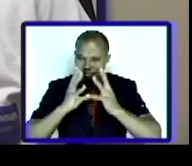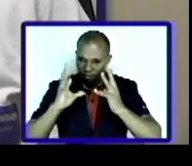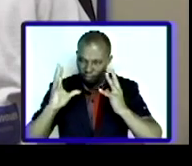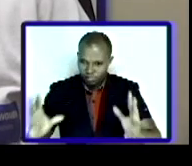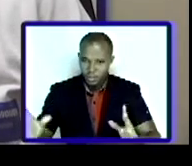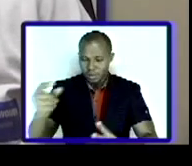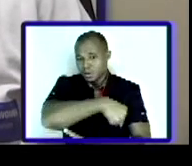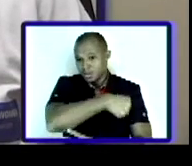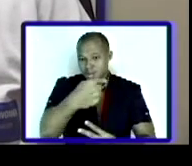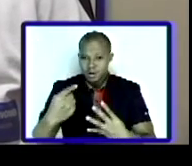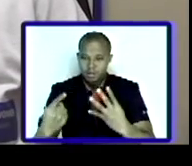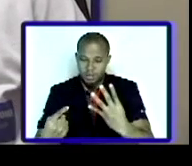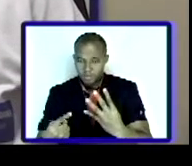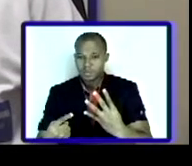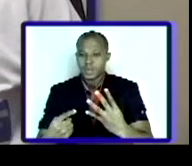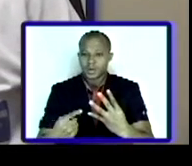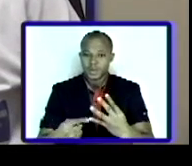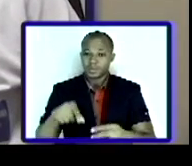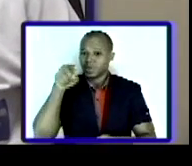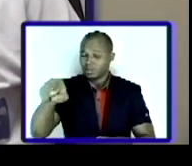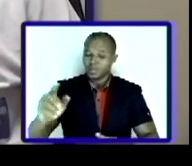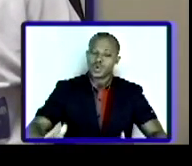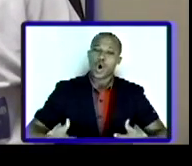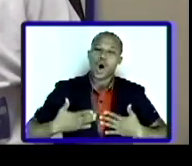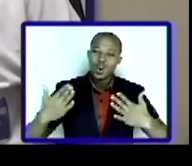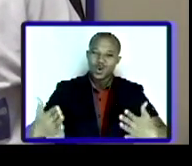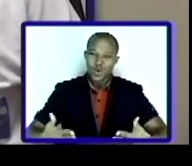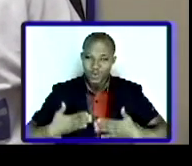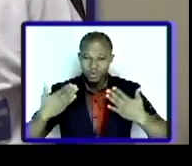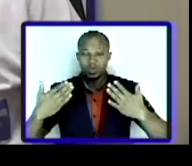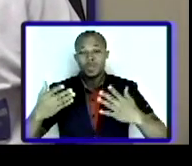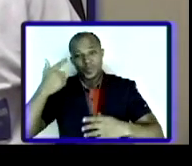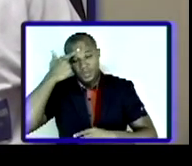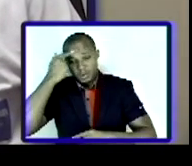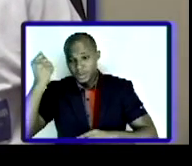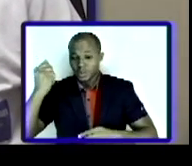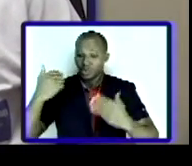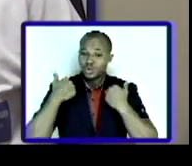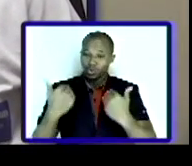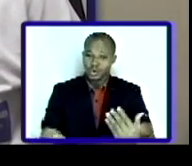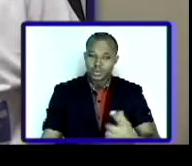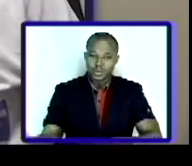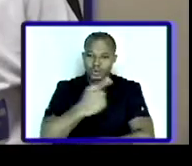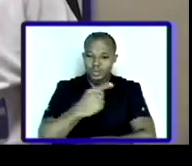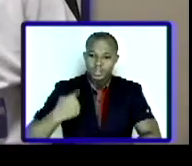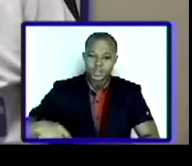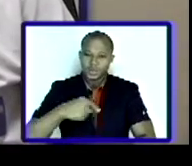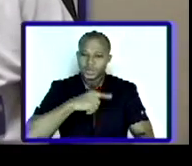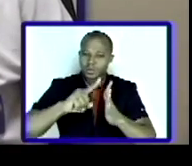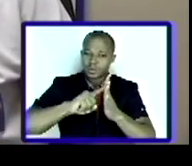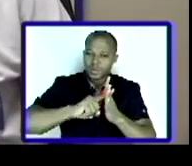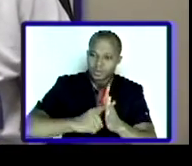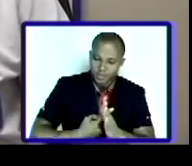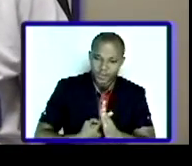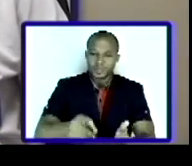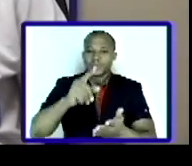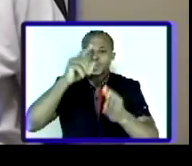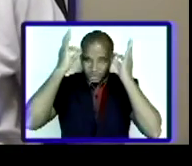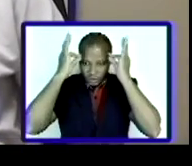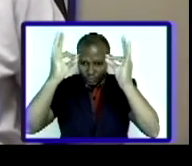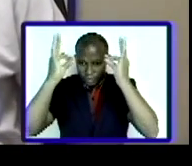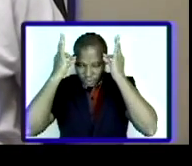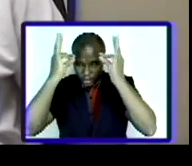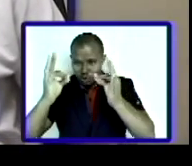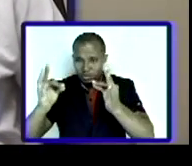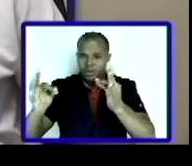une mobilité réduite moi vraiment senti content et du fait que jodia nous lancer séance de formation qui t'a supposé